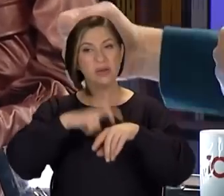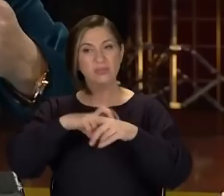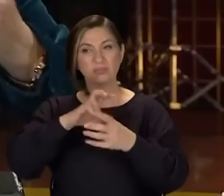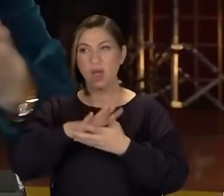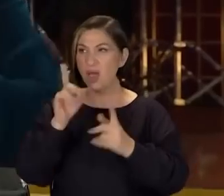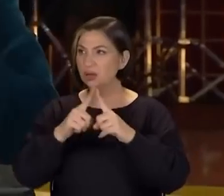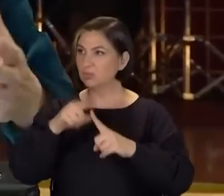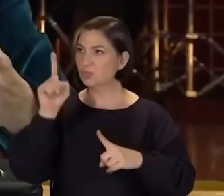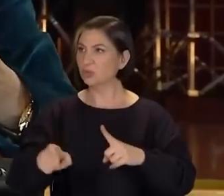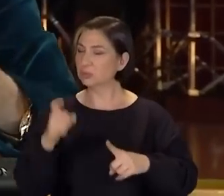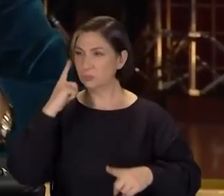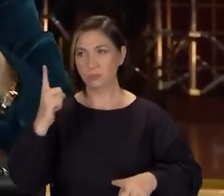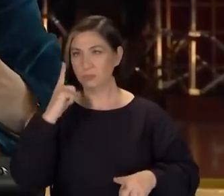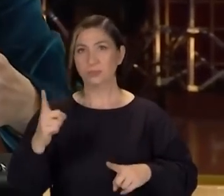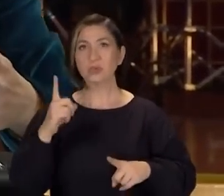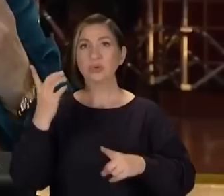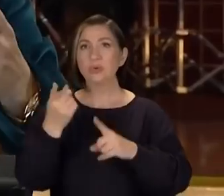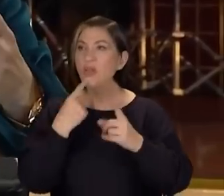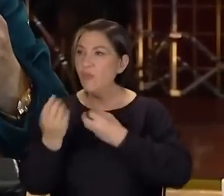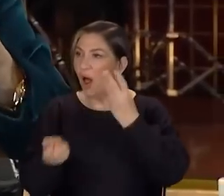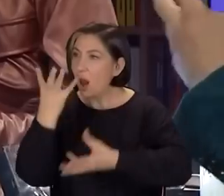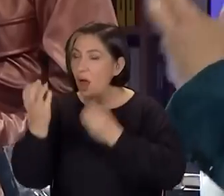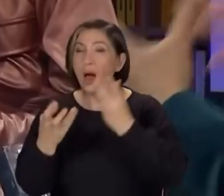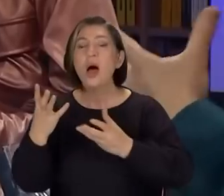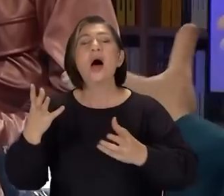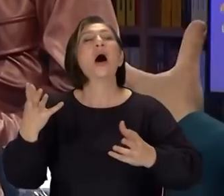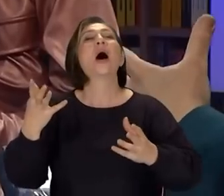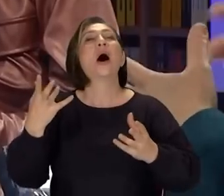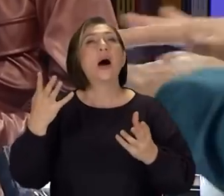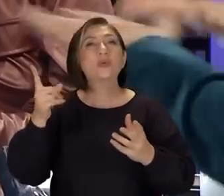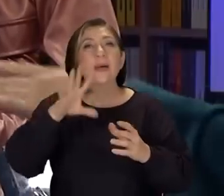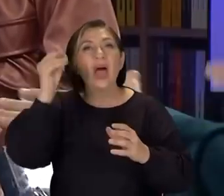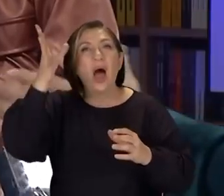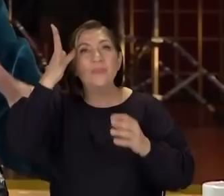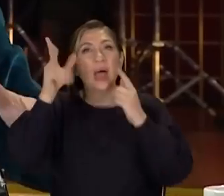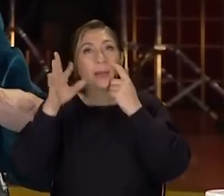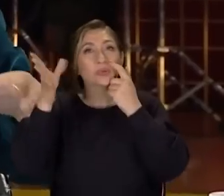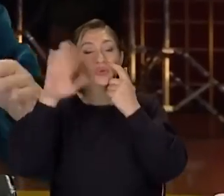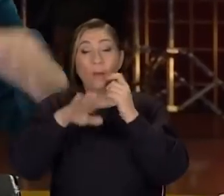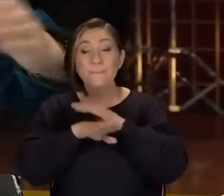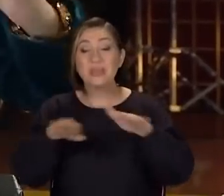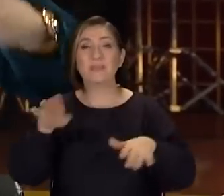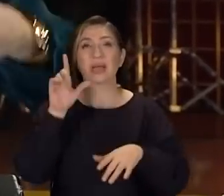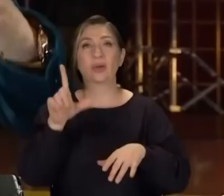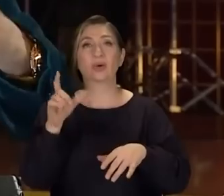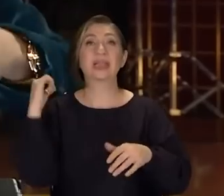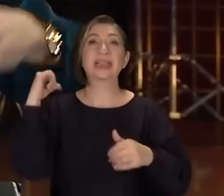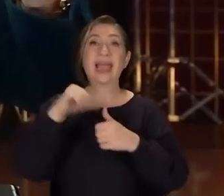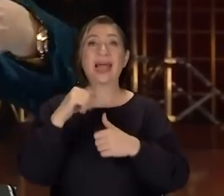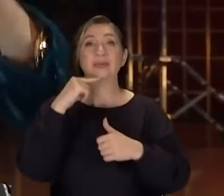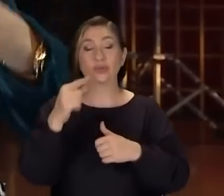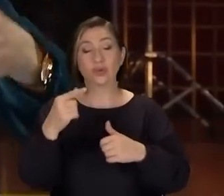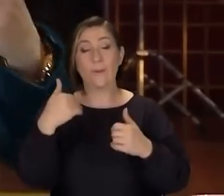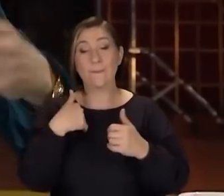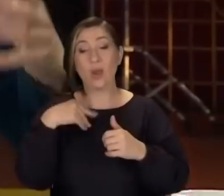biriktirme ler hesap sormaları çıkar çıkar bütün onlar geri zekalı bitirmek gerekiyor ya tekrar